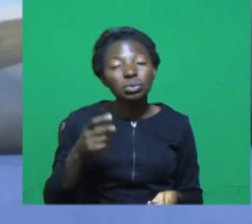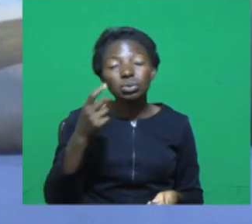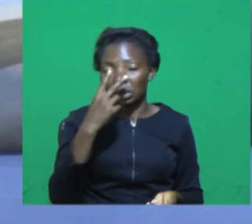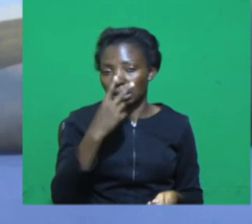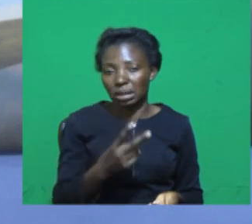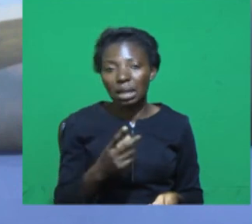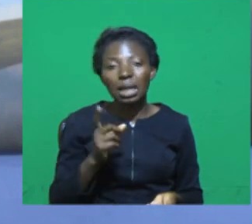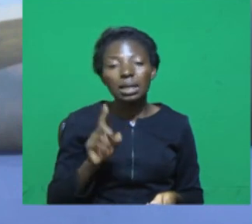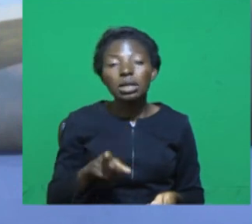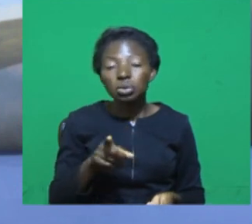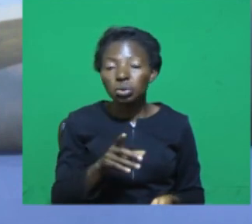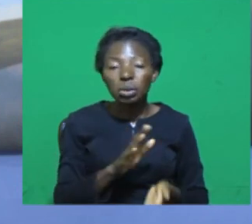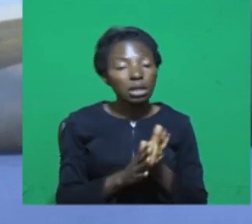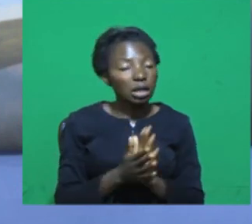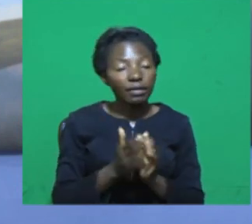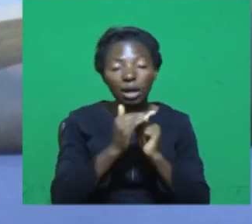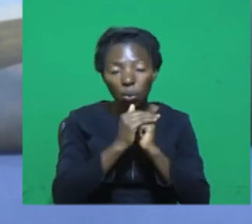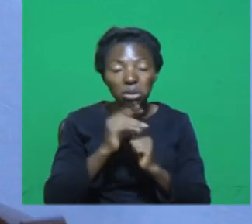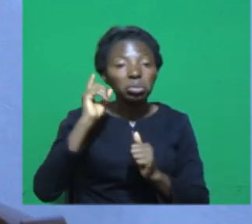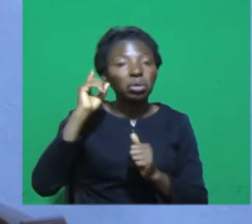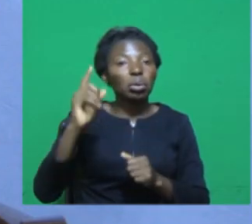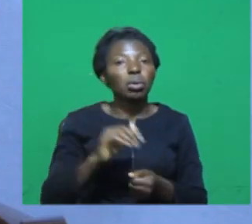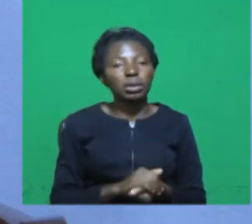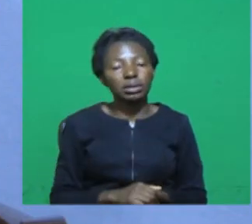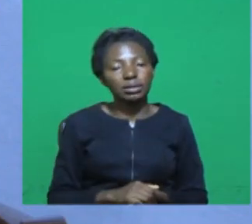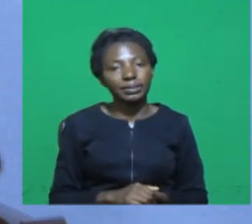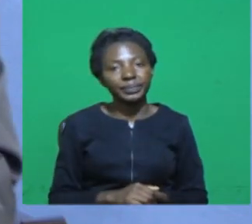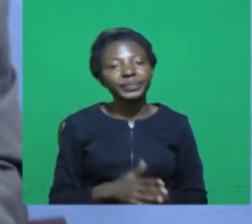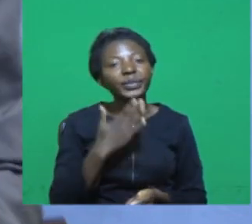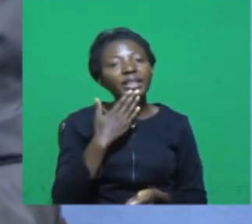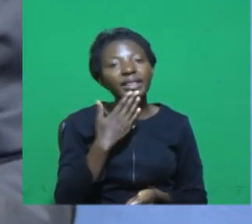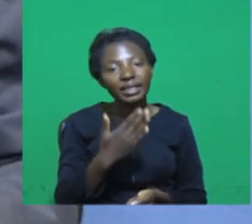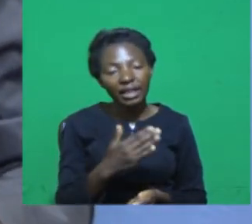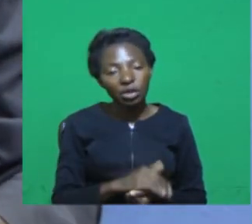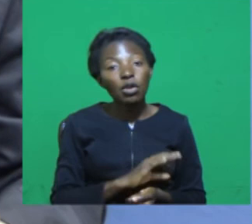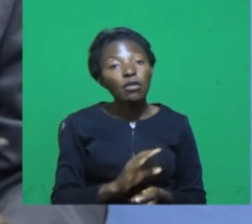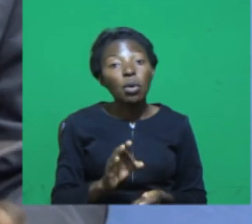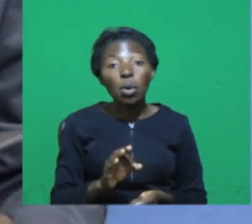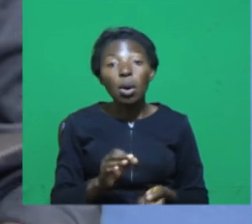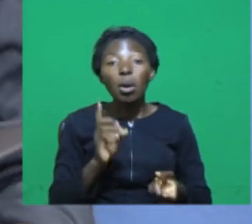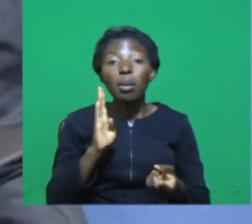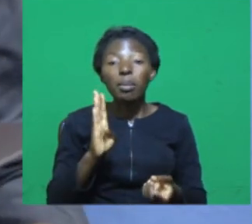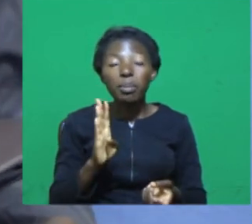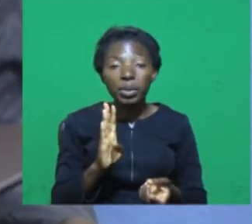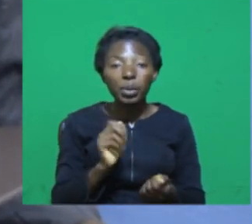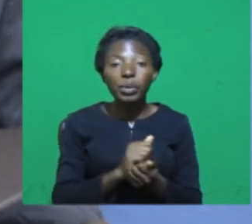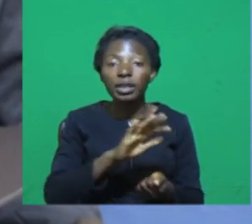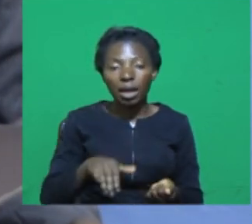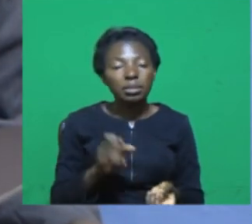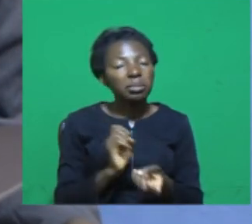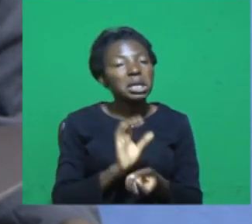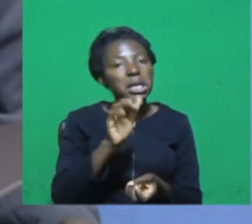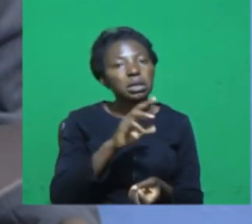zvinokuonesa sekunge uri kune rimwe divi rinopesana naMwari. Onekai vateereri. Tinotenda vateereri nekuva nesu pachirongwa. Ngatisanganei muchikamu